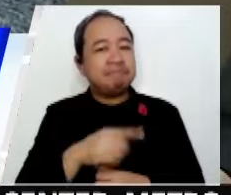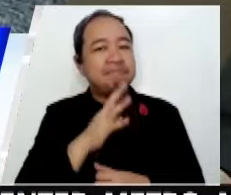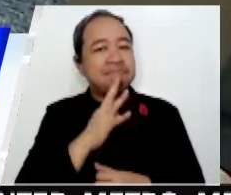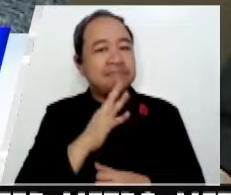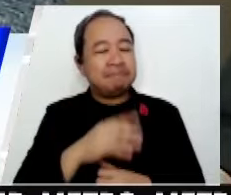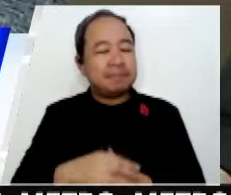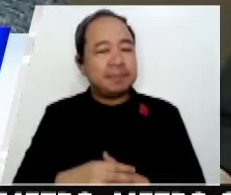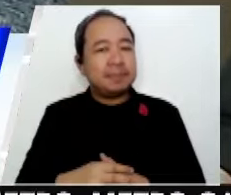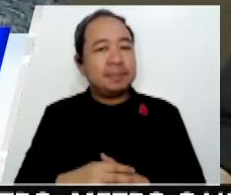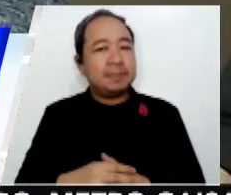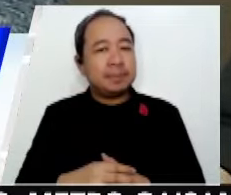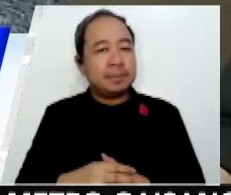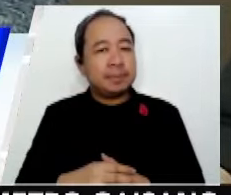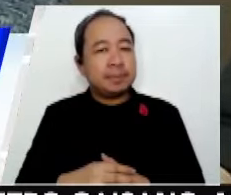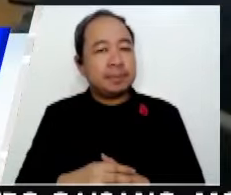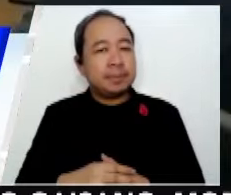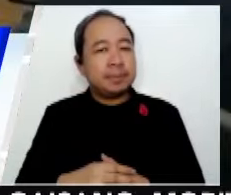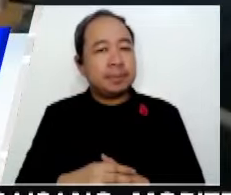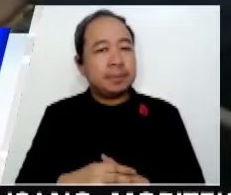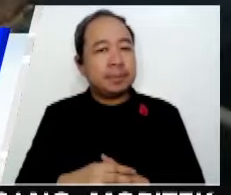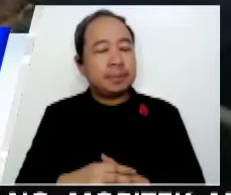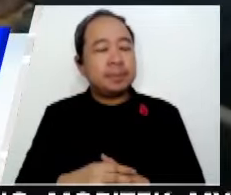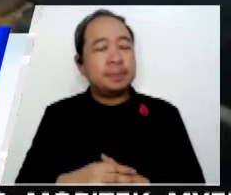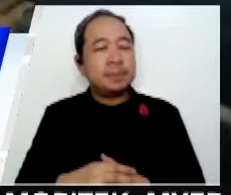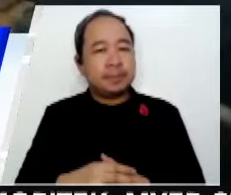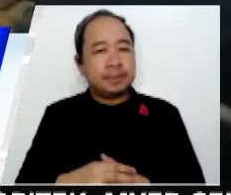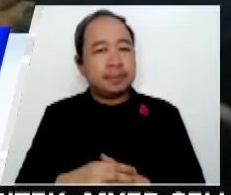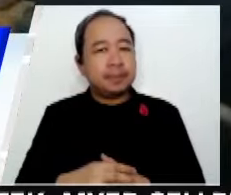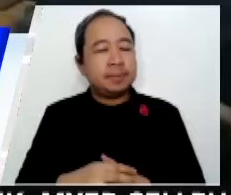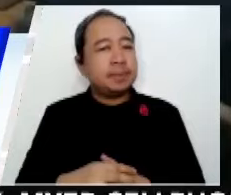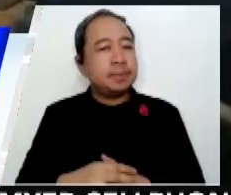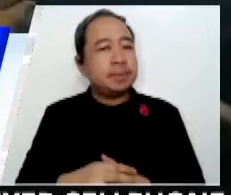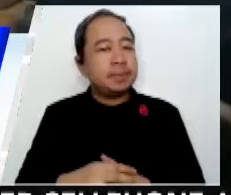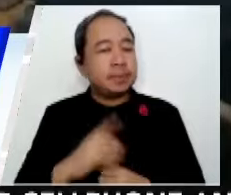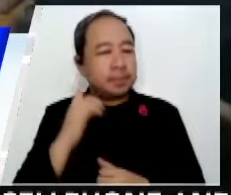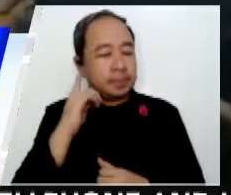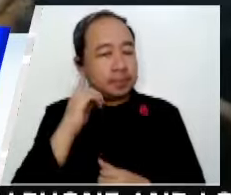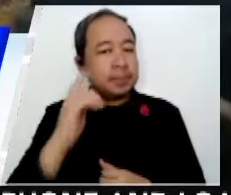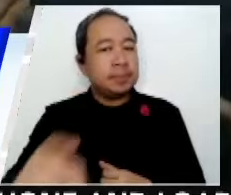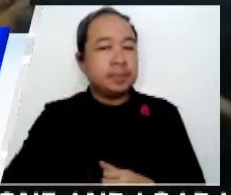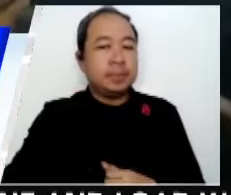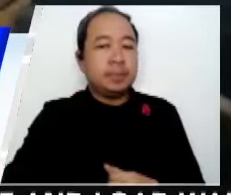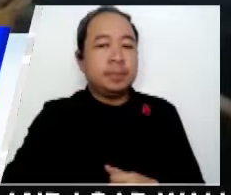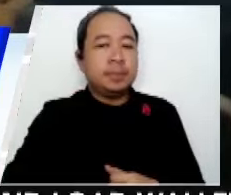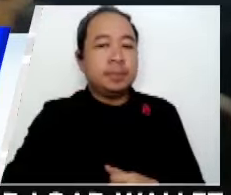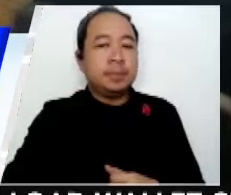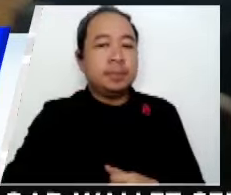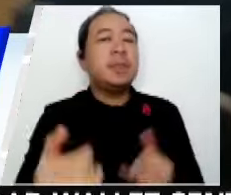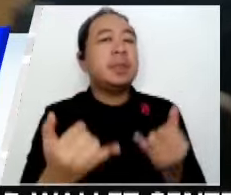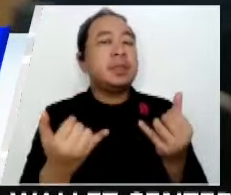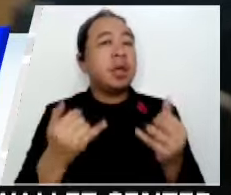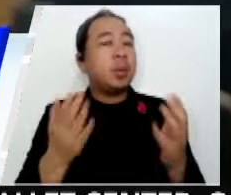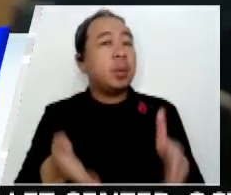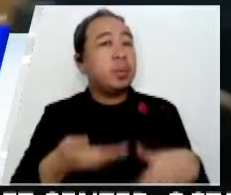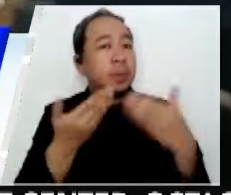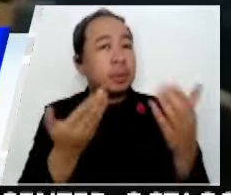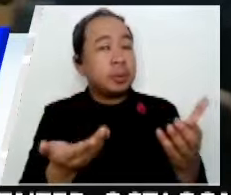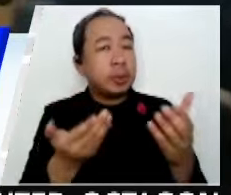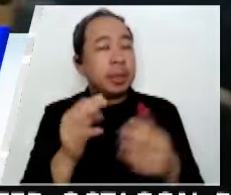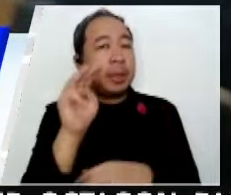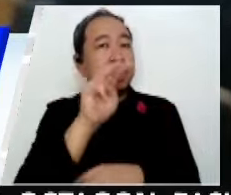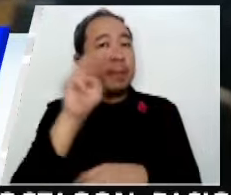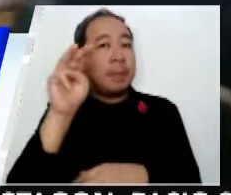effects of Tropical Storm Karina. There's a motion to declare Metro Manila in a state of